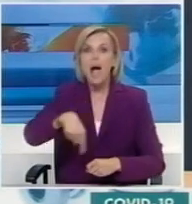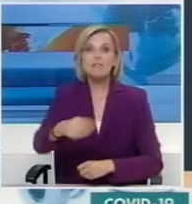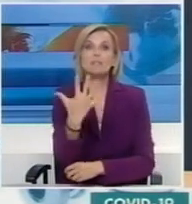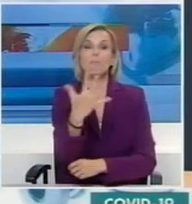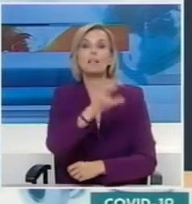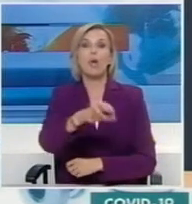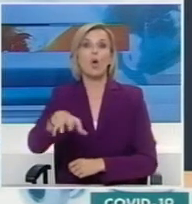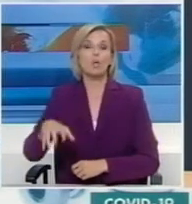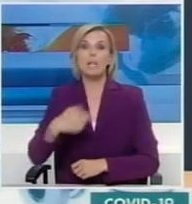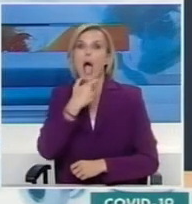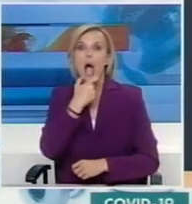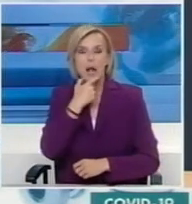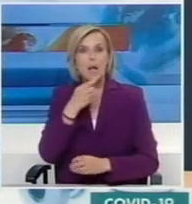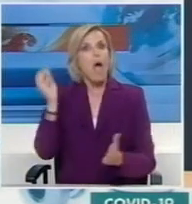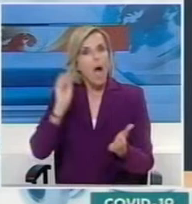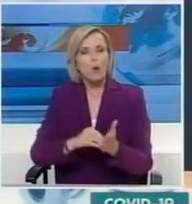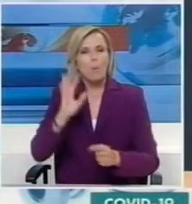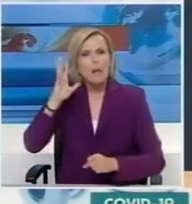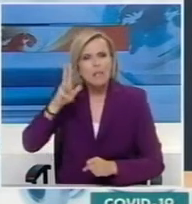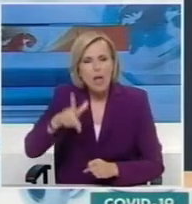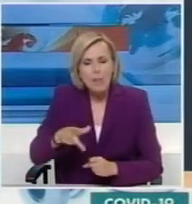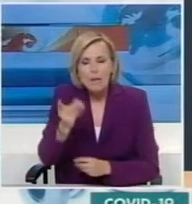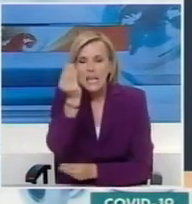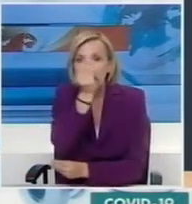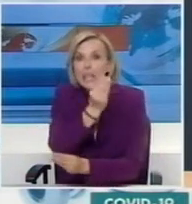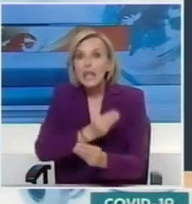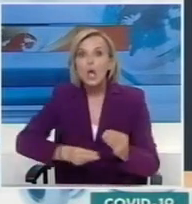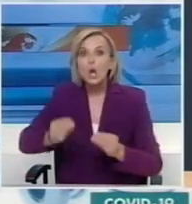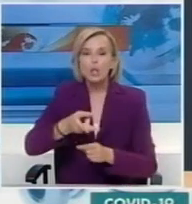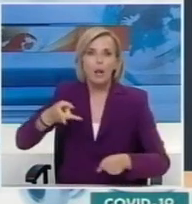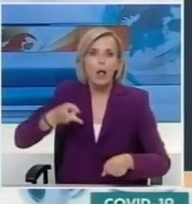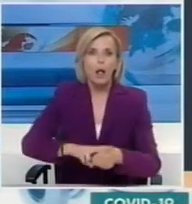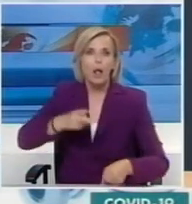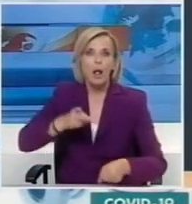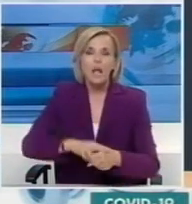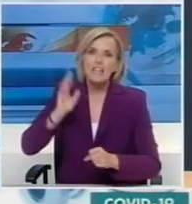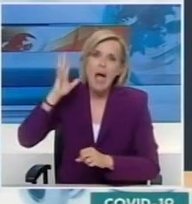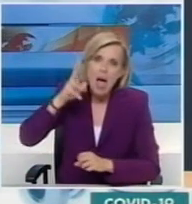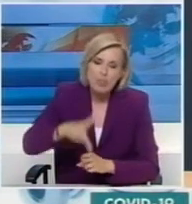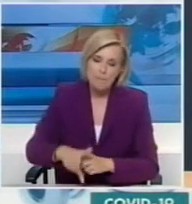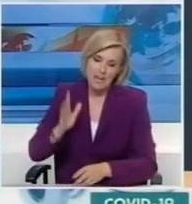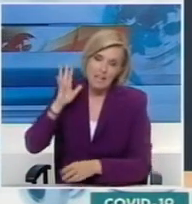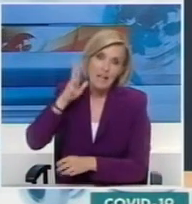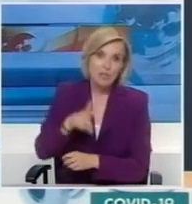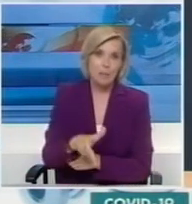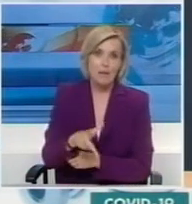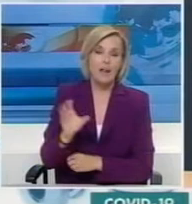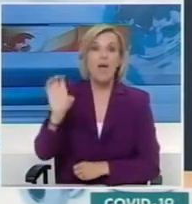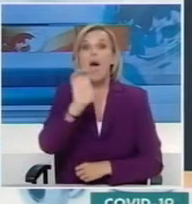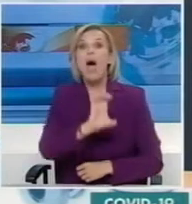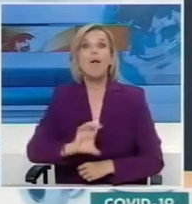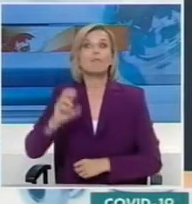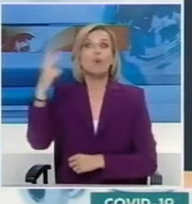Το Ηνωμένο Βασίλειο εξακολουθεί να καταγράφει τα χειρότερα ποσοστά αύξησης θανάτων σε σχέση με τους αναμενόμενους, ενώ Ευρωπαίοι